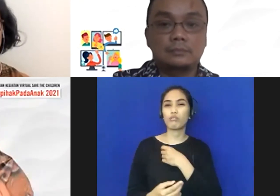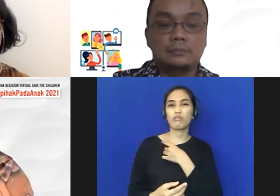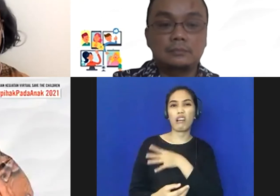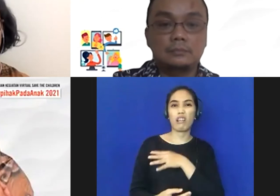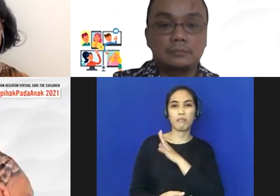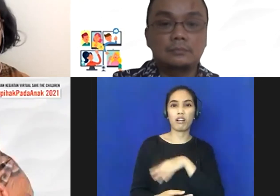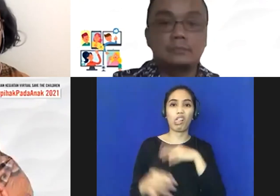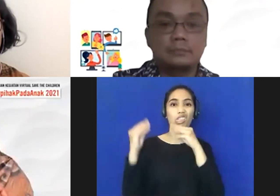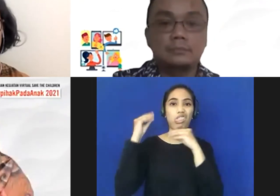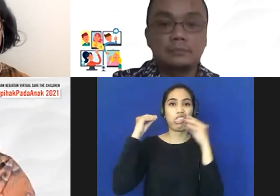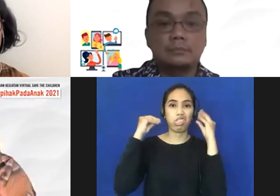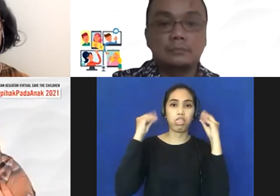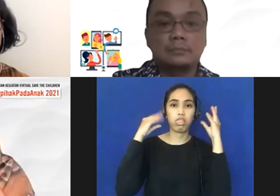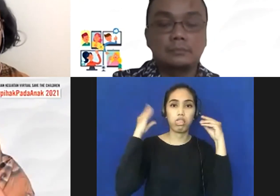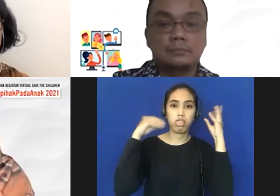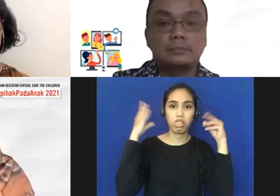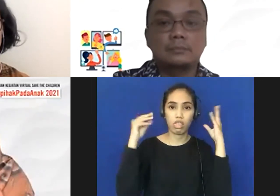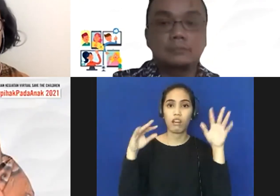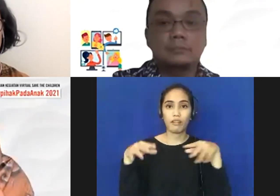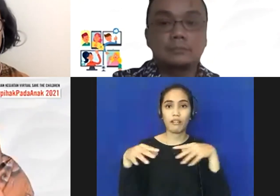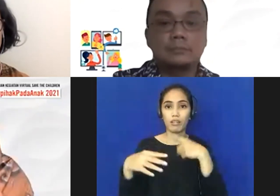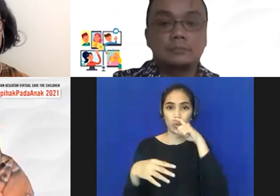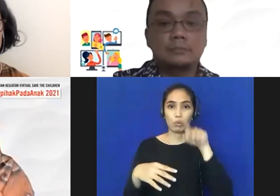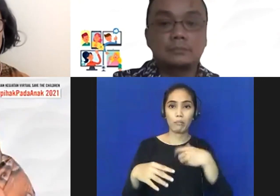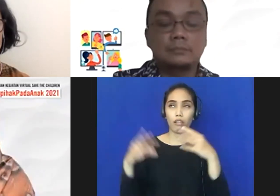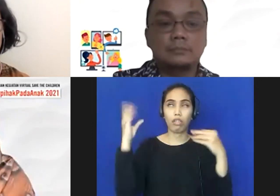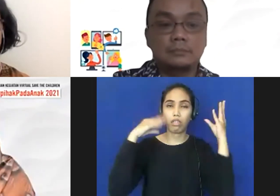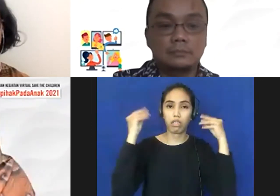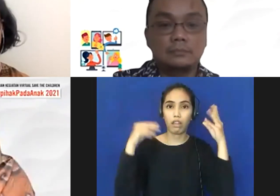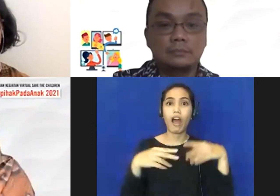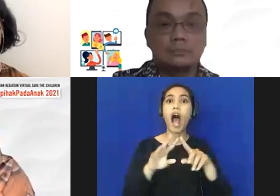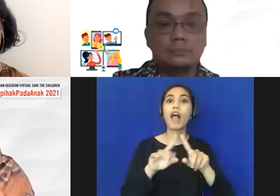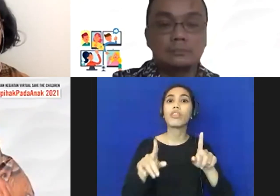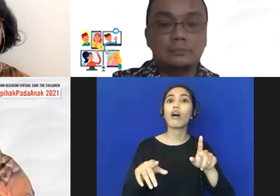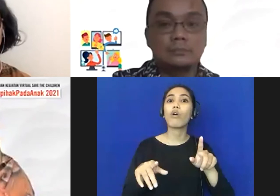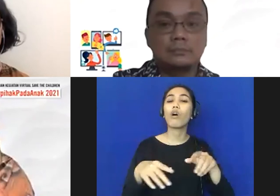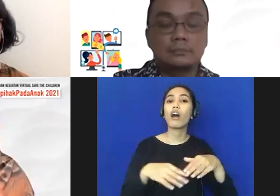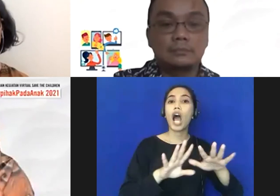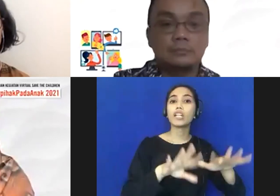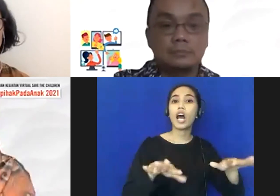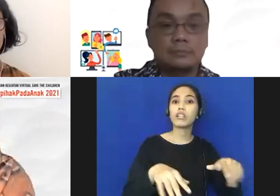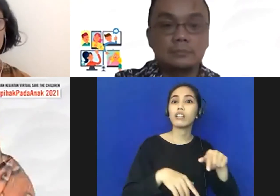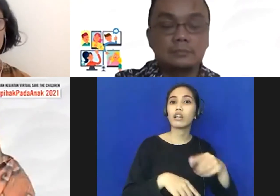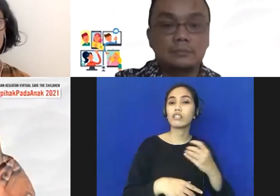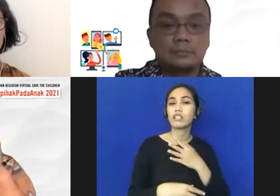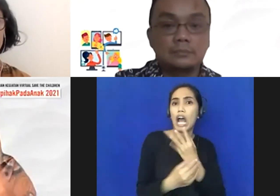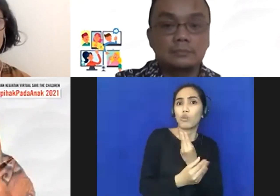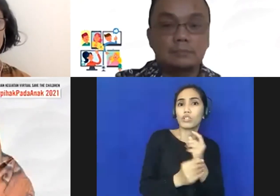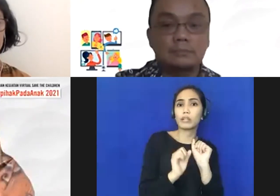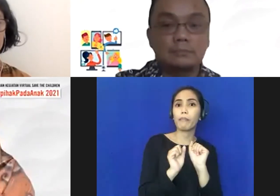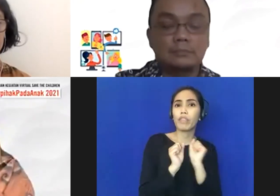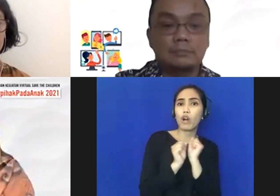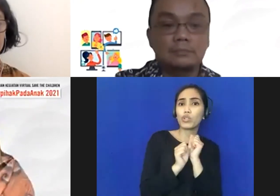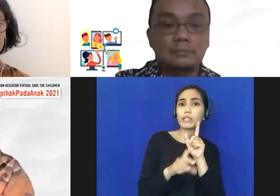jam cerewet ternyata misalnya ya, atau anak-anak jadi ketakutan ya kan, karena orang tuanya galak misalnya. Nah, atau ibunya jadi